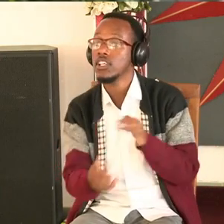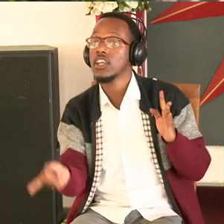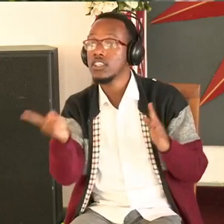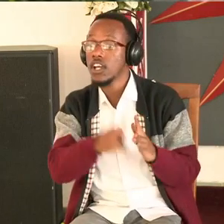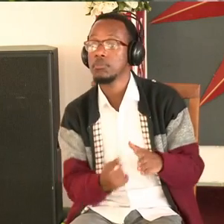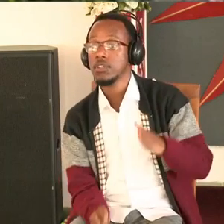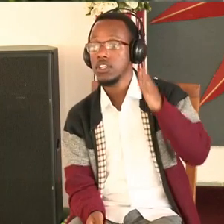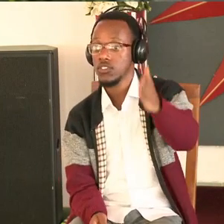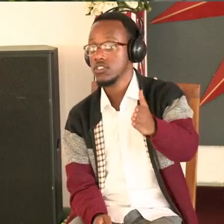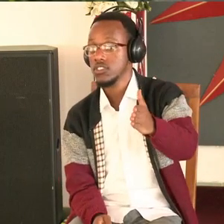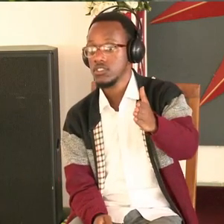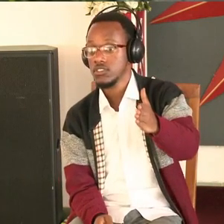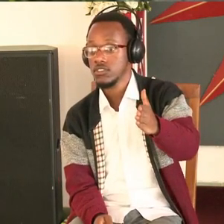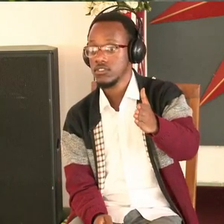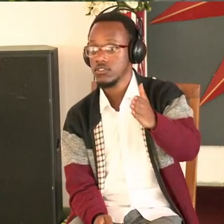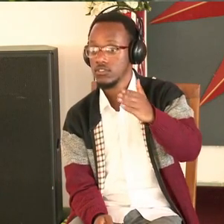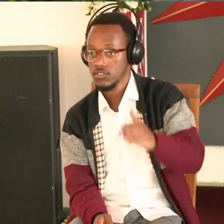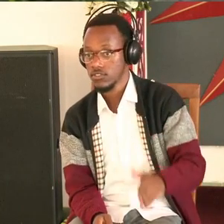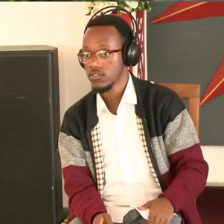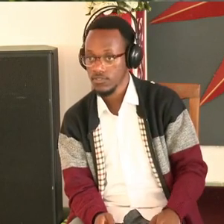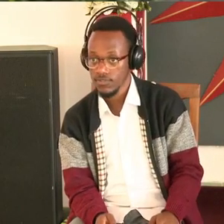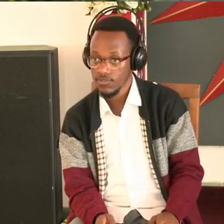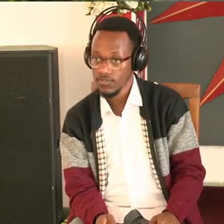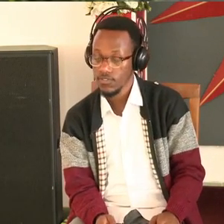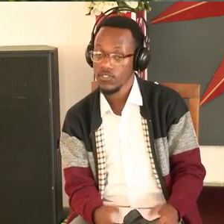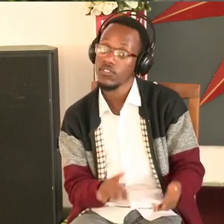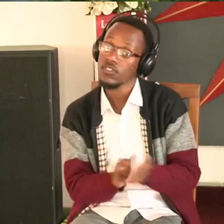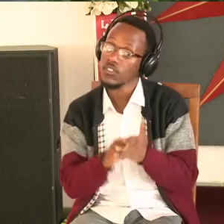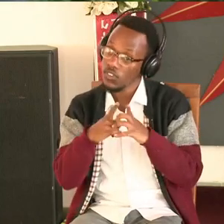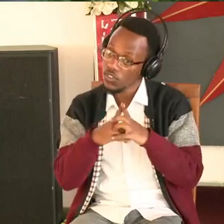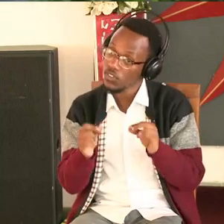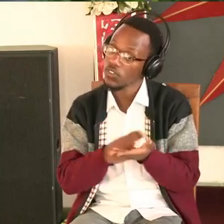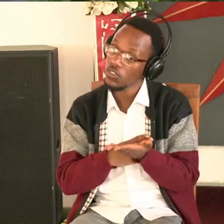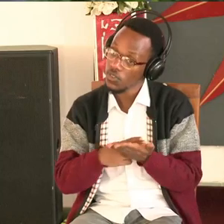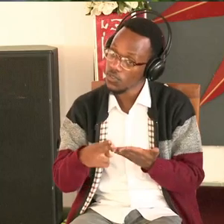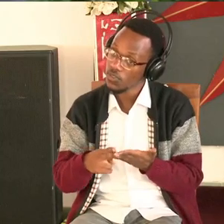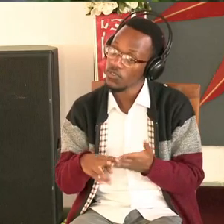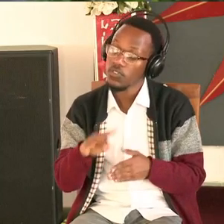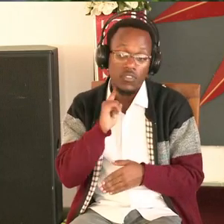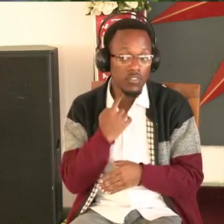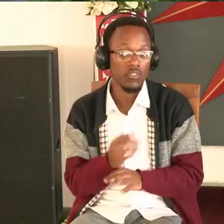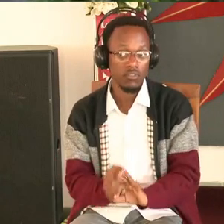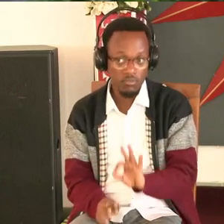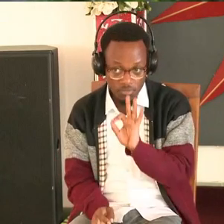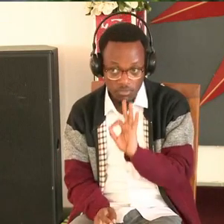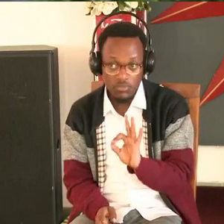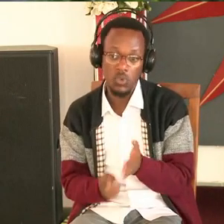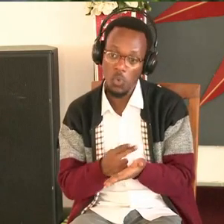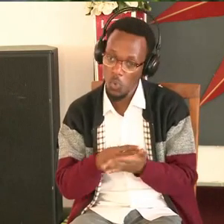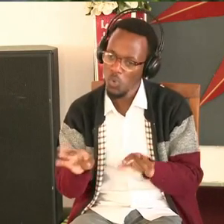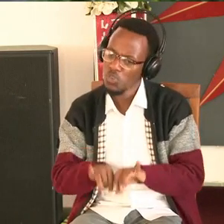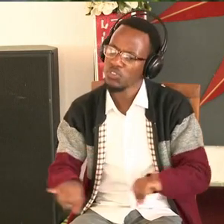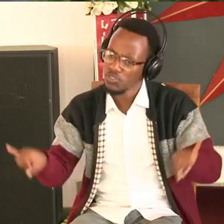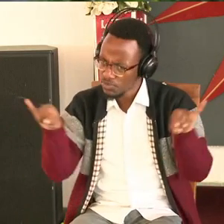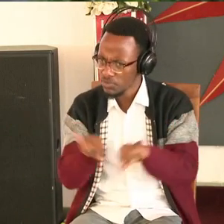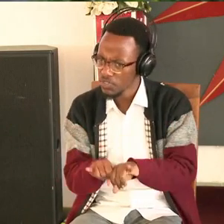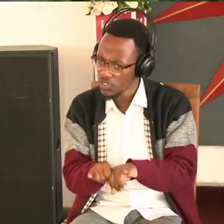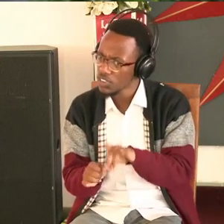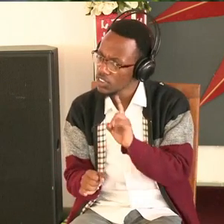cette parole précieuse et sainte